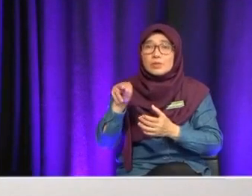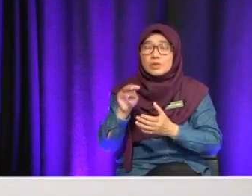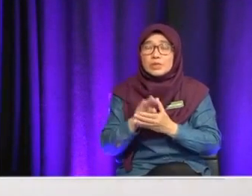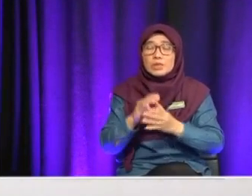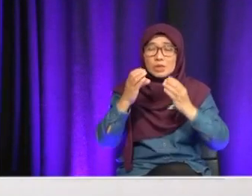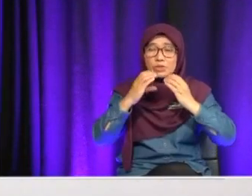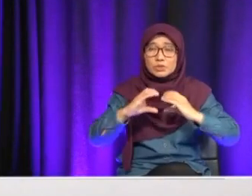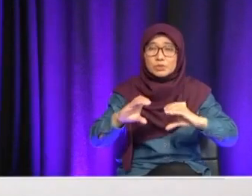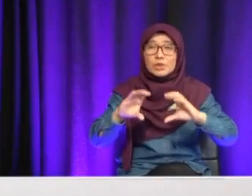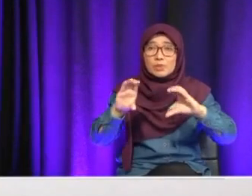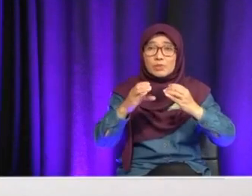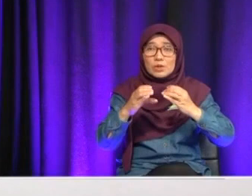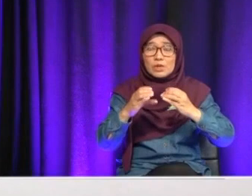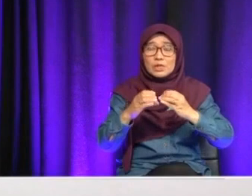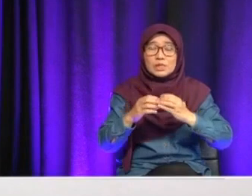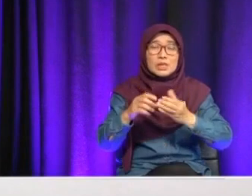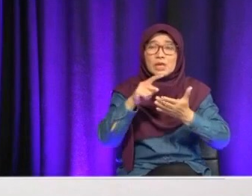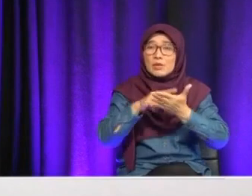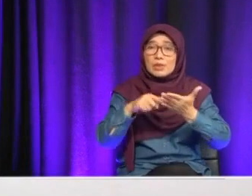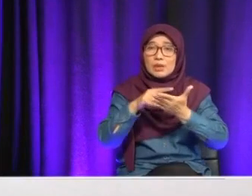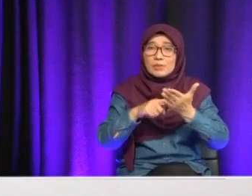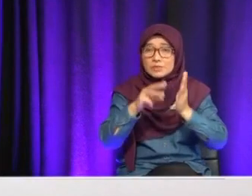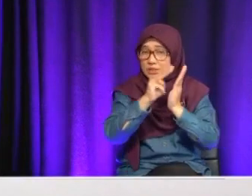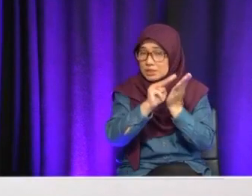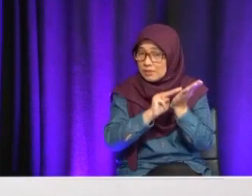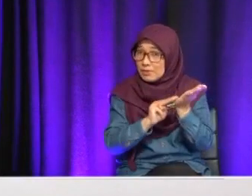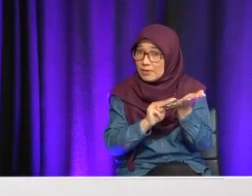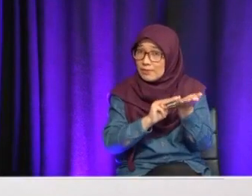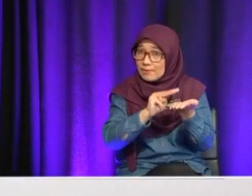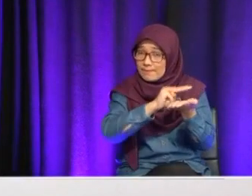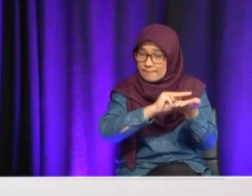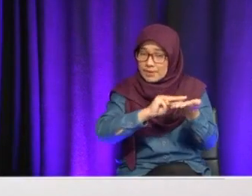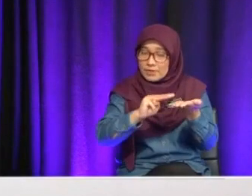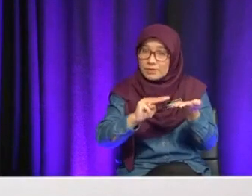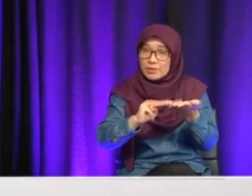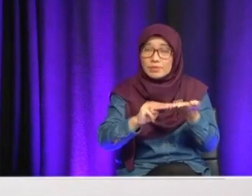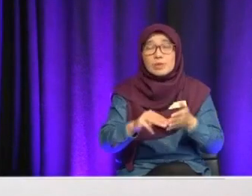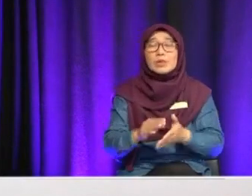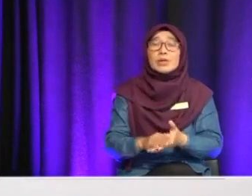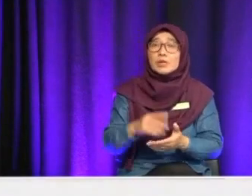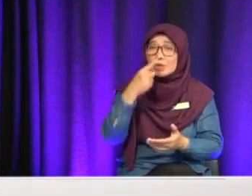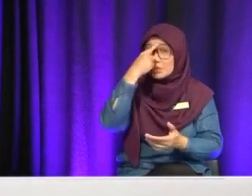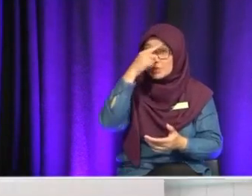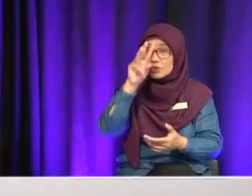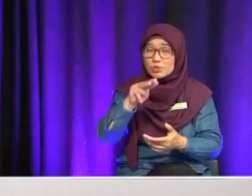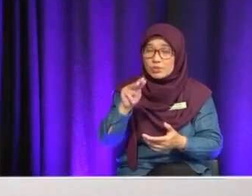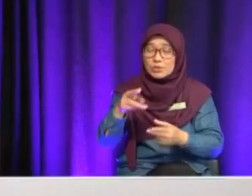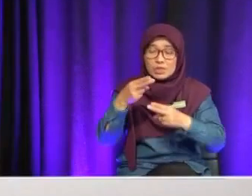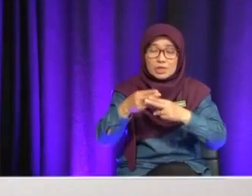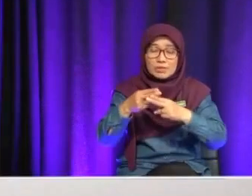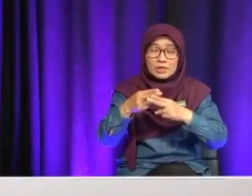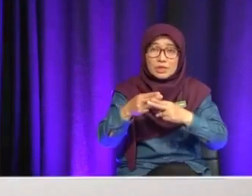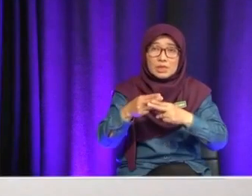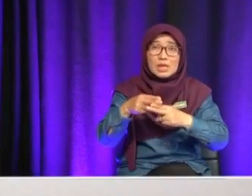bulatan ke, apa-apa sahaja peta yang murid-murid selesa, boleh tak namakan? Namakan 5